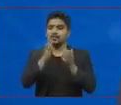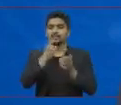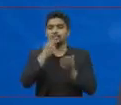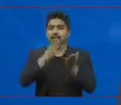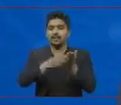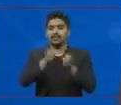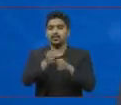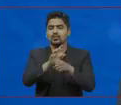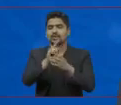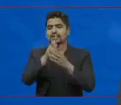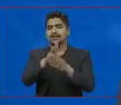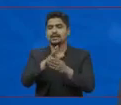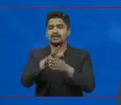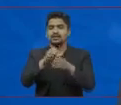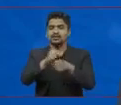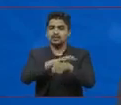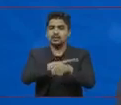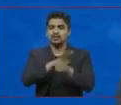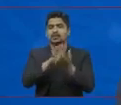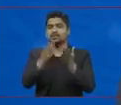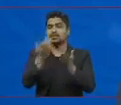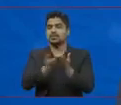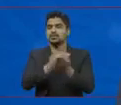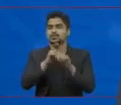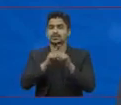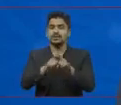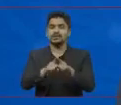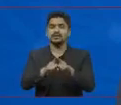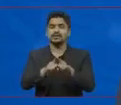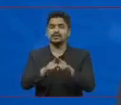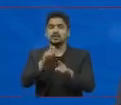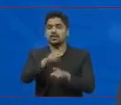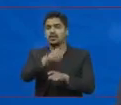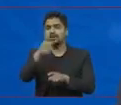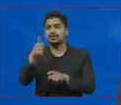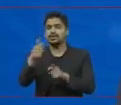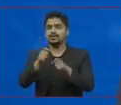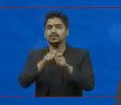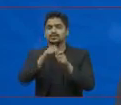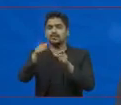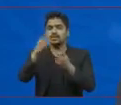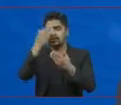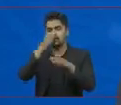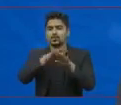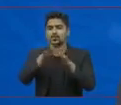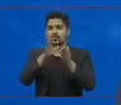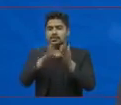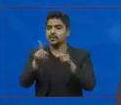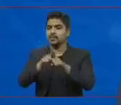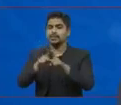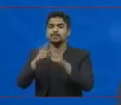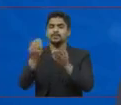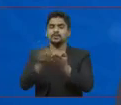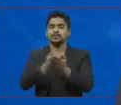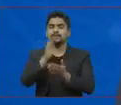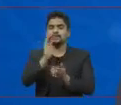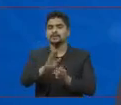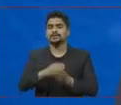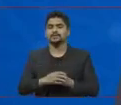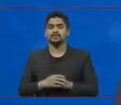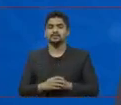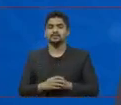मात्र कोभिड-19 को सङ्क्रमणबाट बच्नुका साथै अन्य सरुवा रोगहरूबाट समेत बच्न